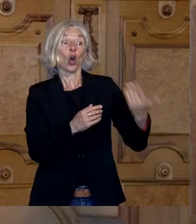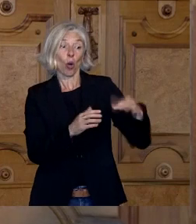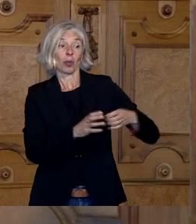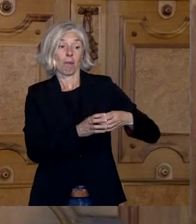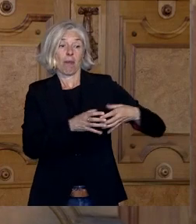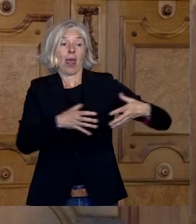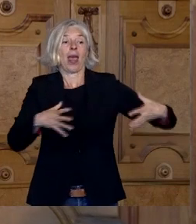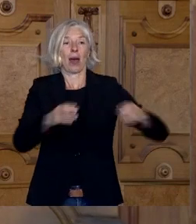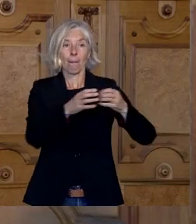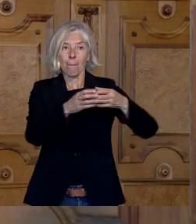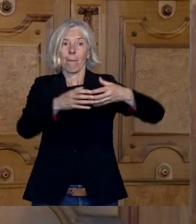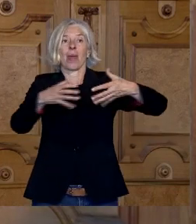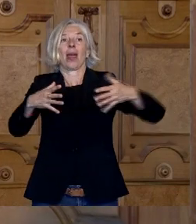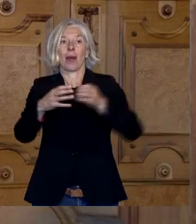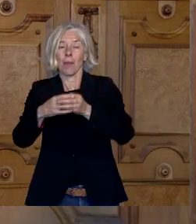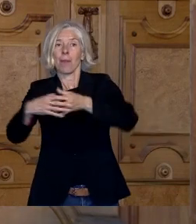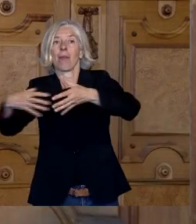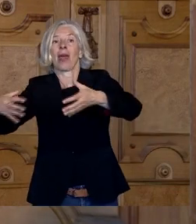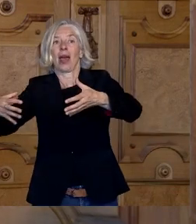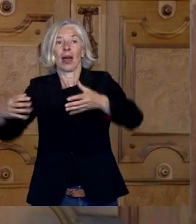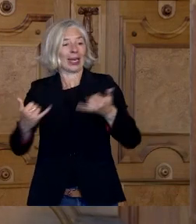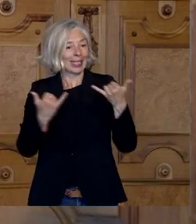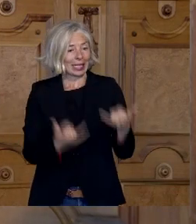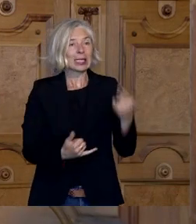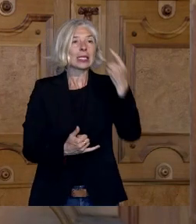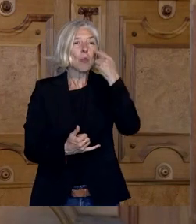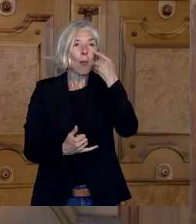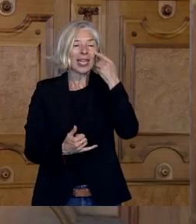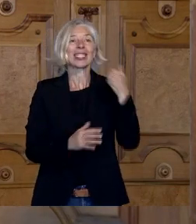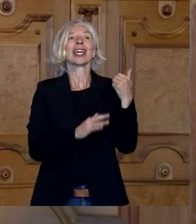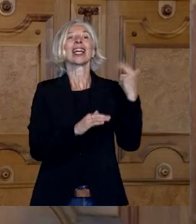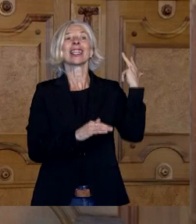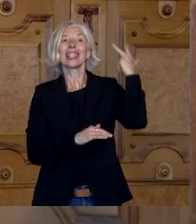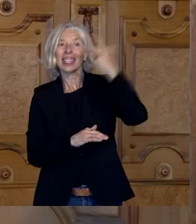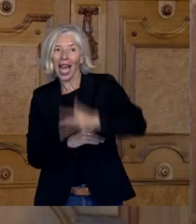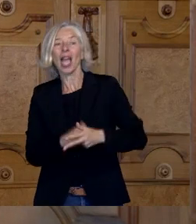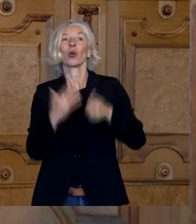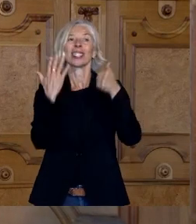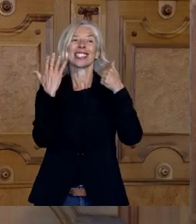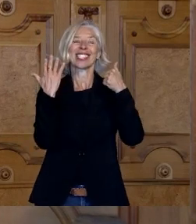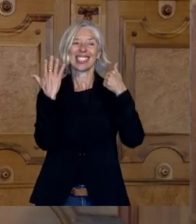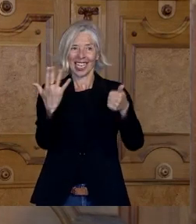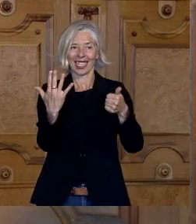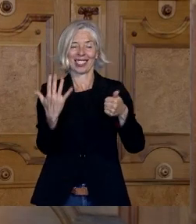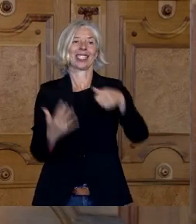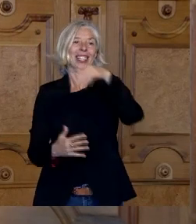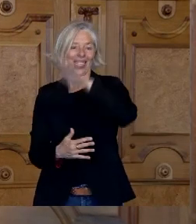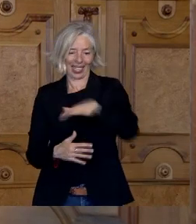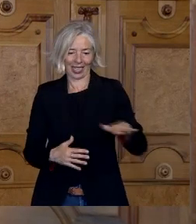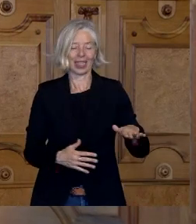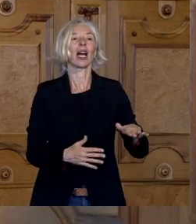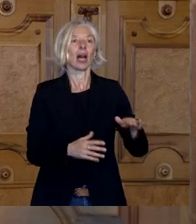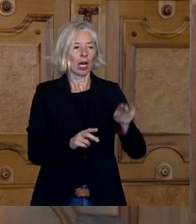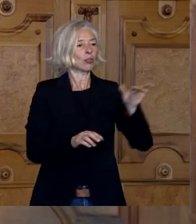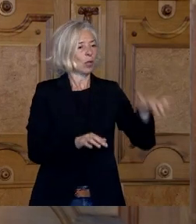Kitas ist es zum aktuellen Stand 6.5. so, dass 306 Kinder betreut werden. Natürlich weitet